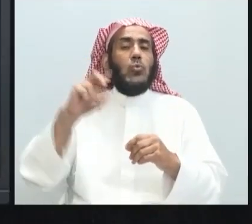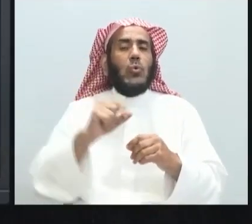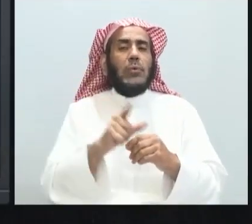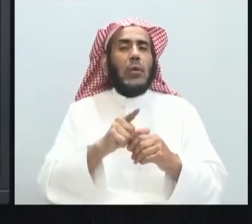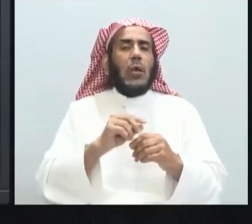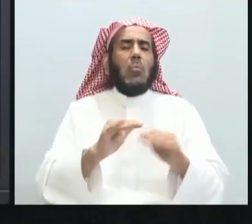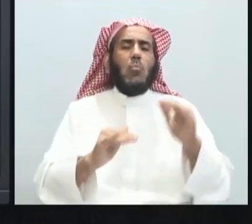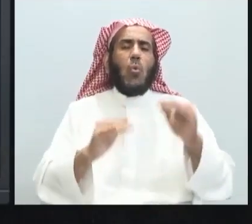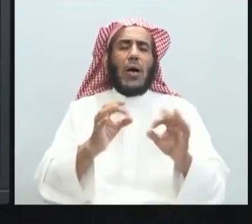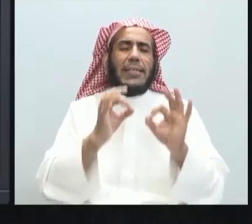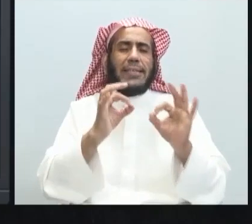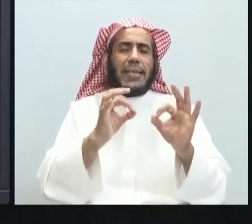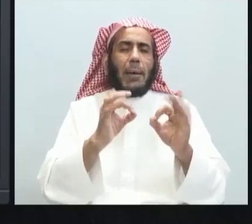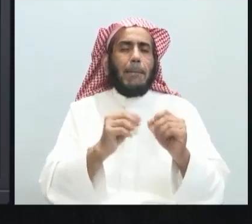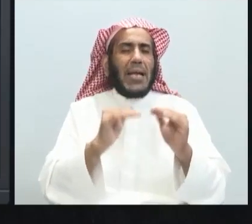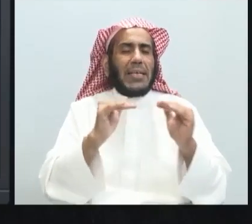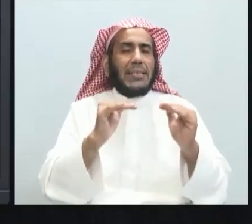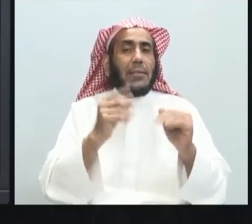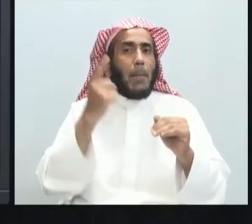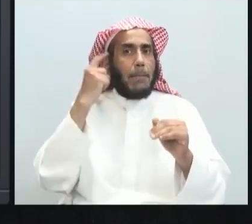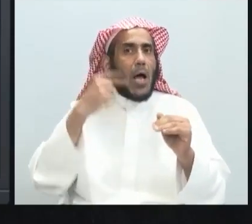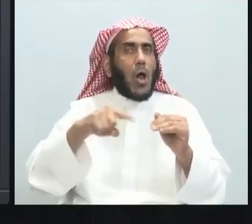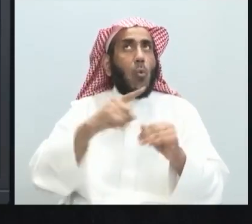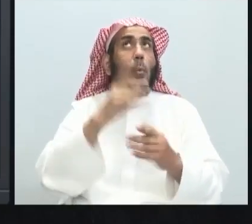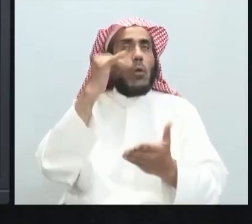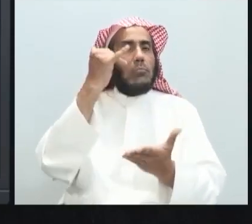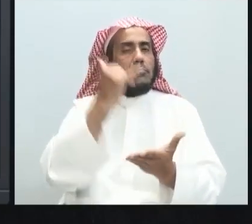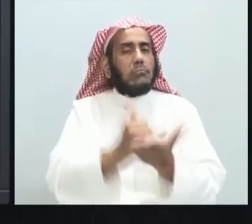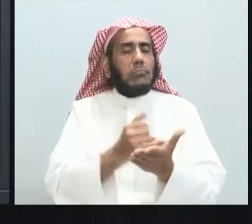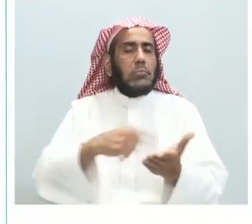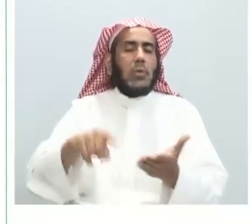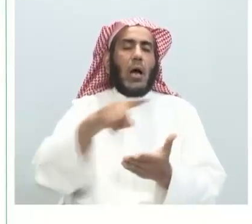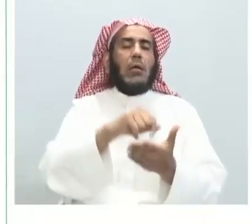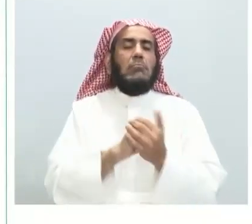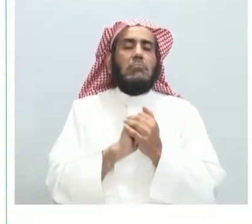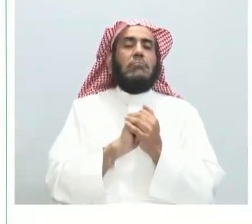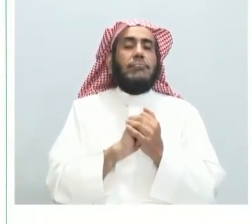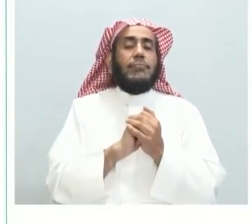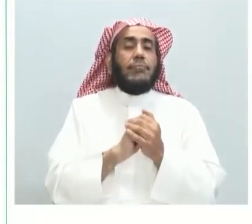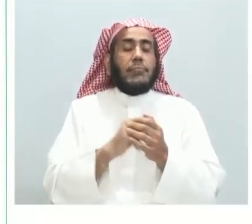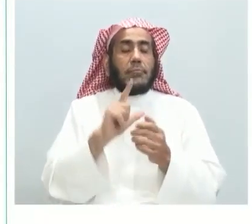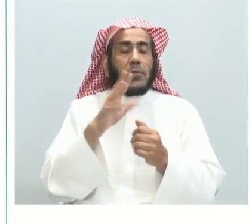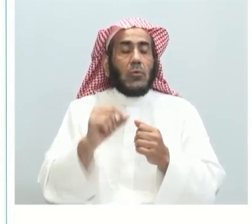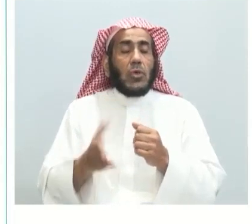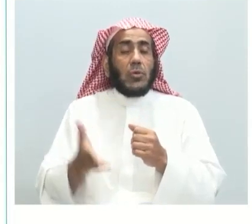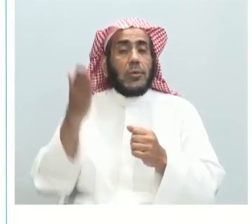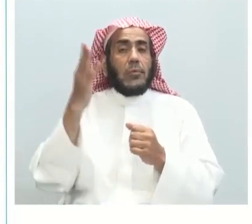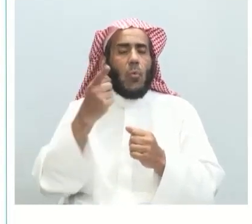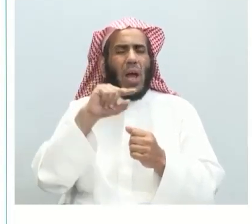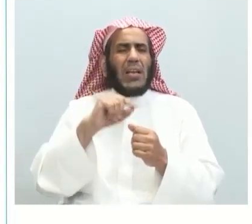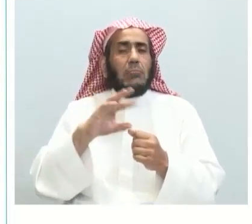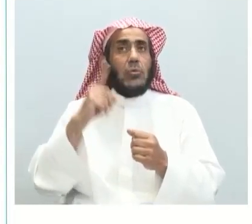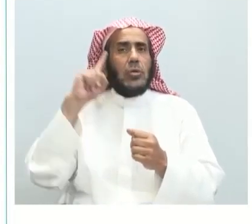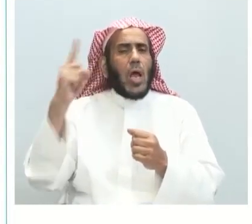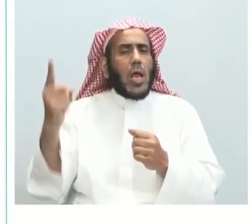يعني مقدر بحد معلوم قدره الله سبحانه وتعالى في قوله جل وعلا وان من شيء